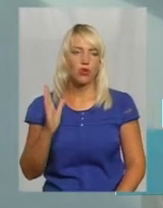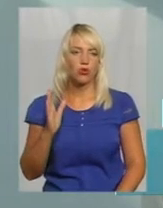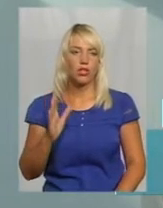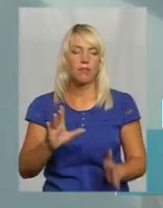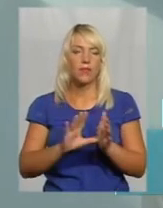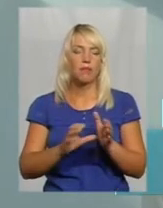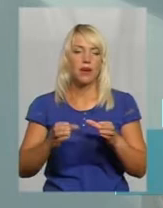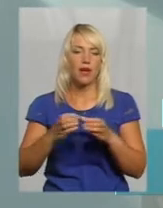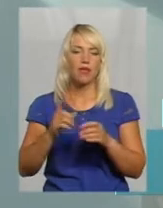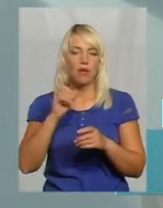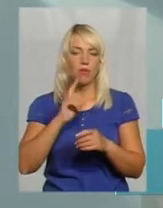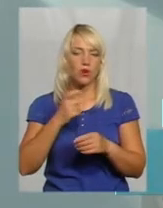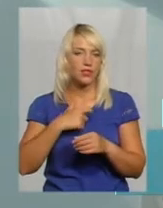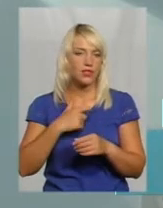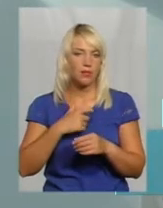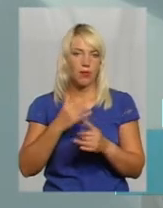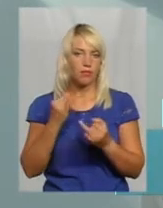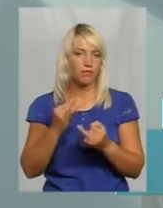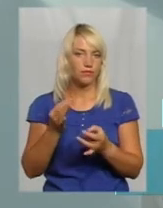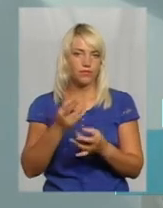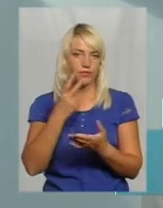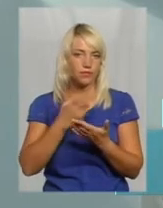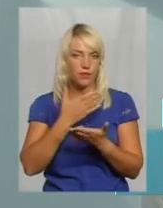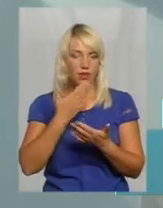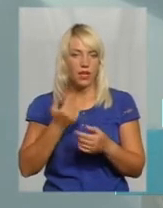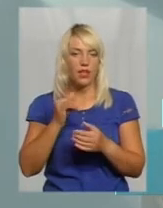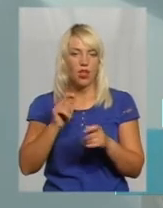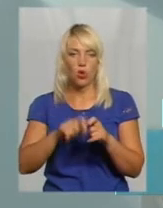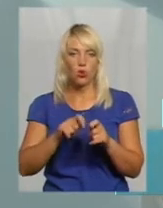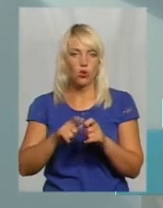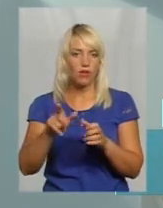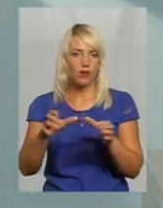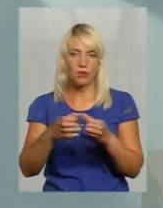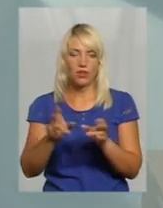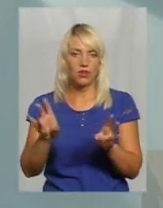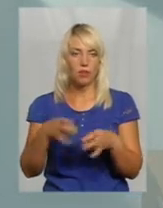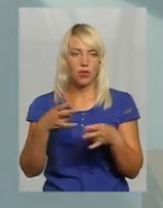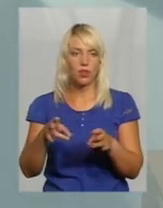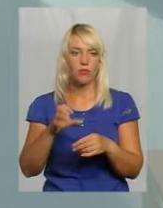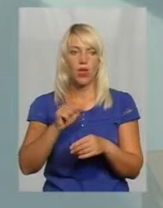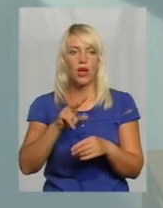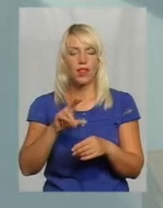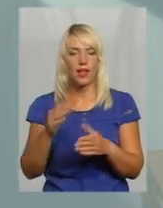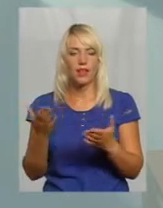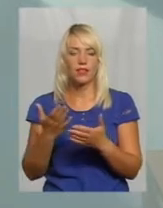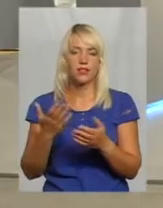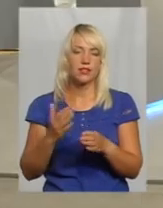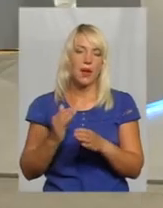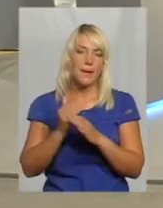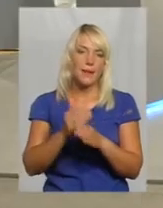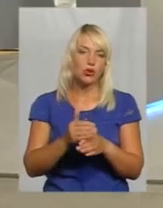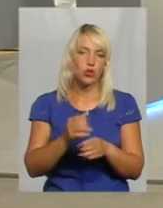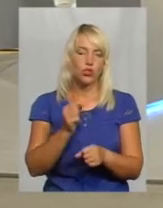Бригада поки що себе нічим не скомпрометувала, і так от контролювати її не потрібно. Але якусь там методичну